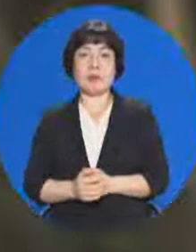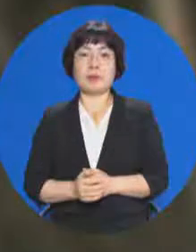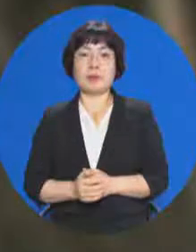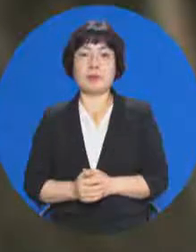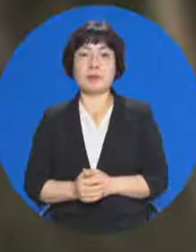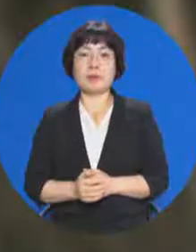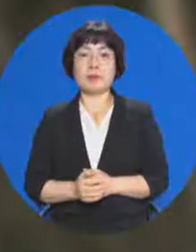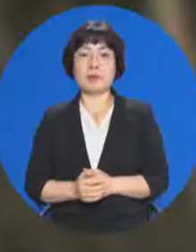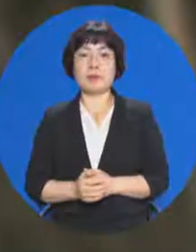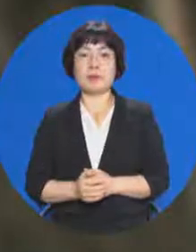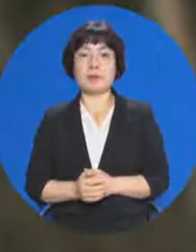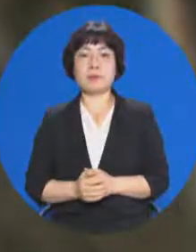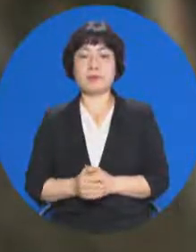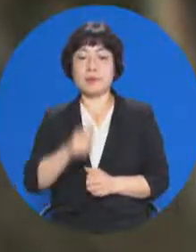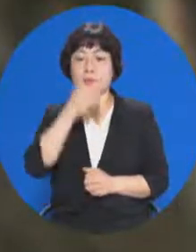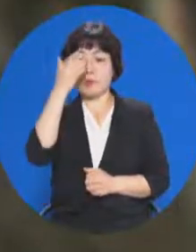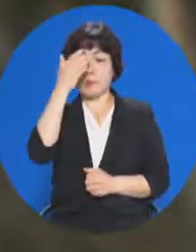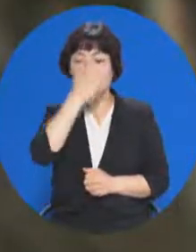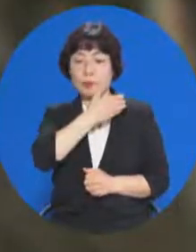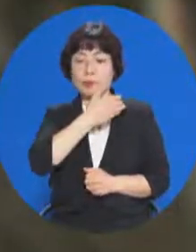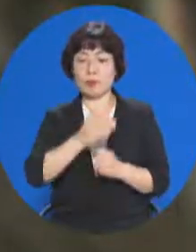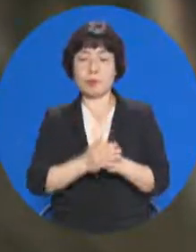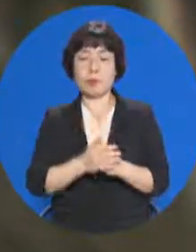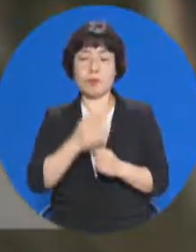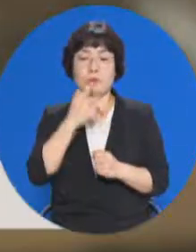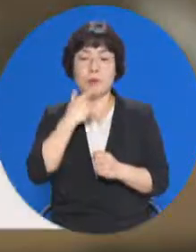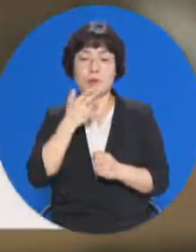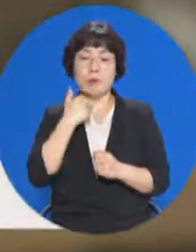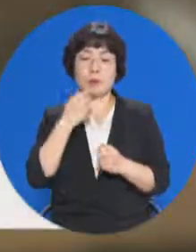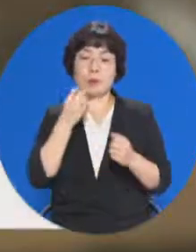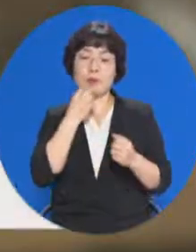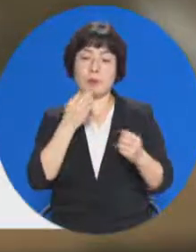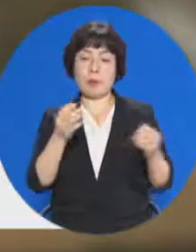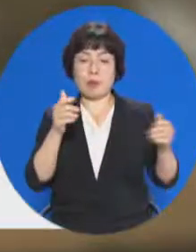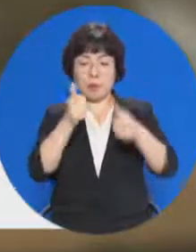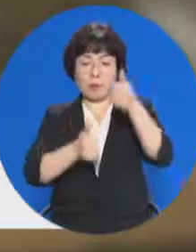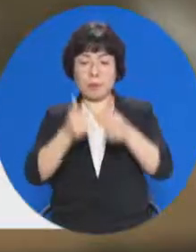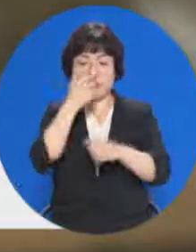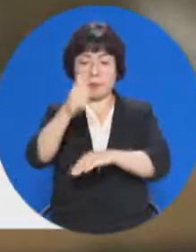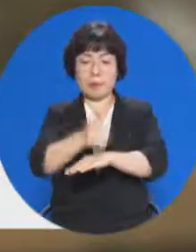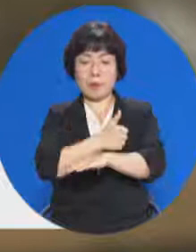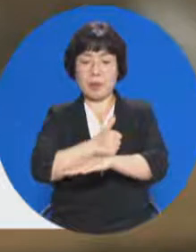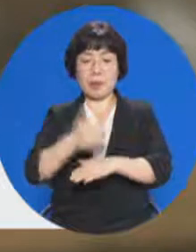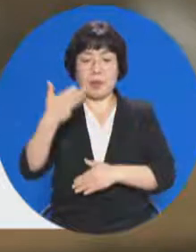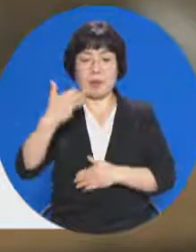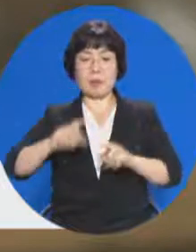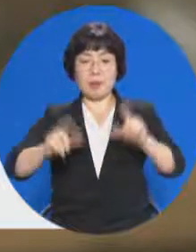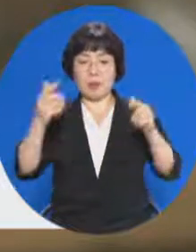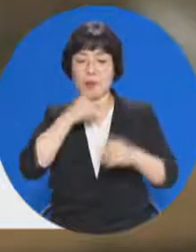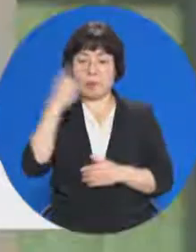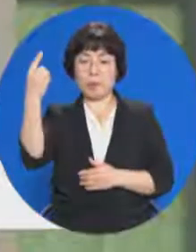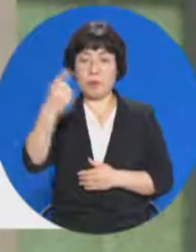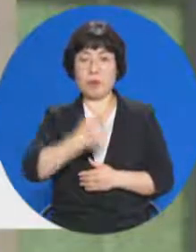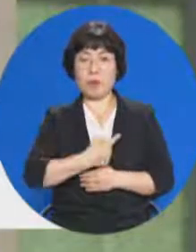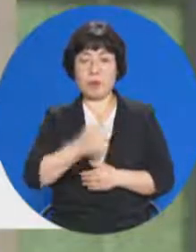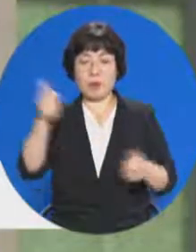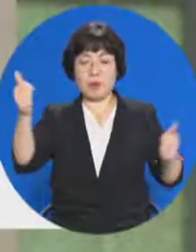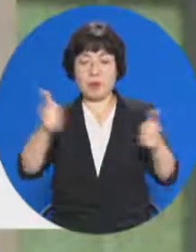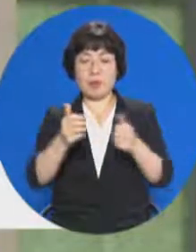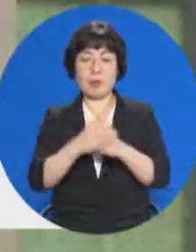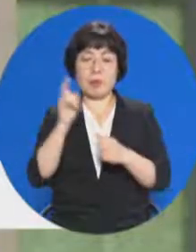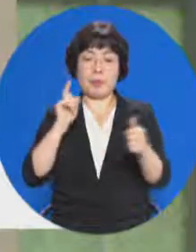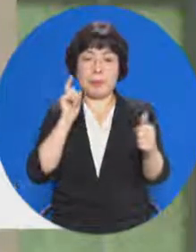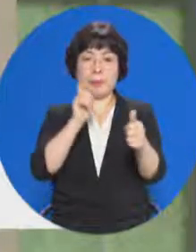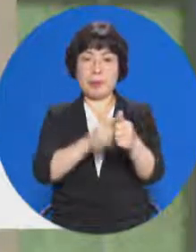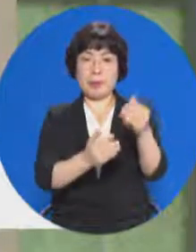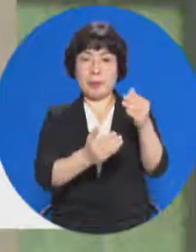있습니다. 여수에서도 서울 노량진에서 학원을 다니다 지난 18일 내려왔던 수험생 한 명이 오늘 확진